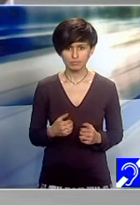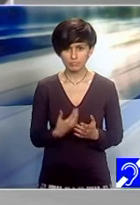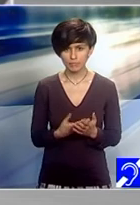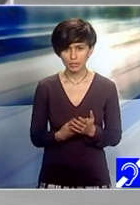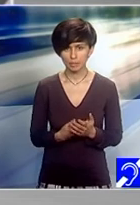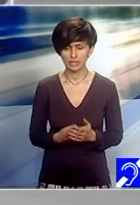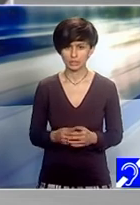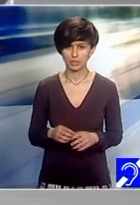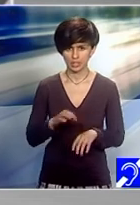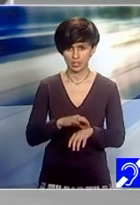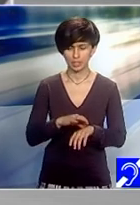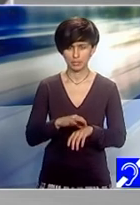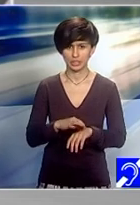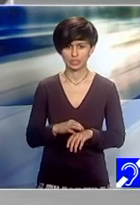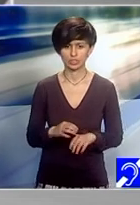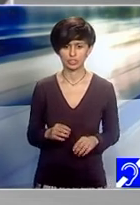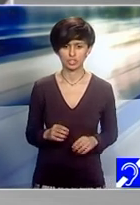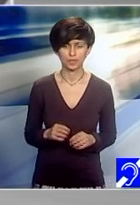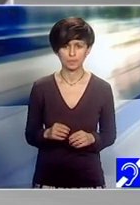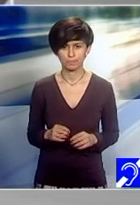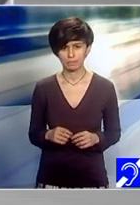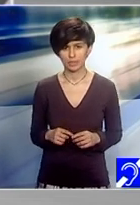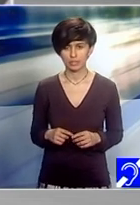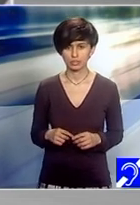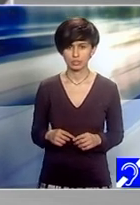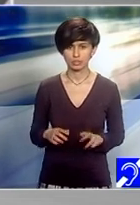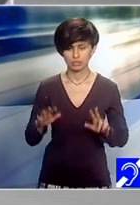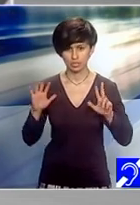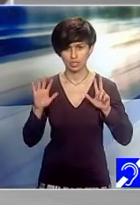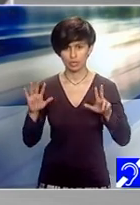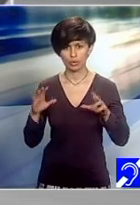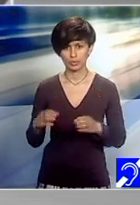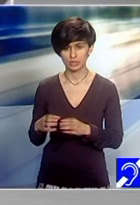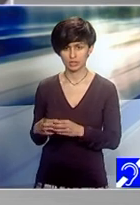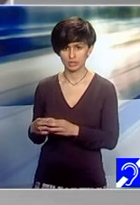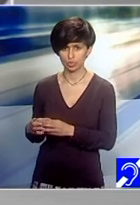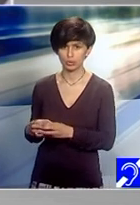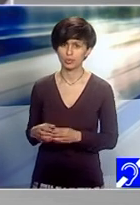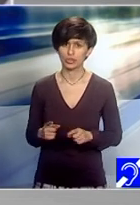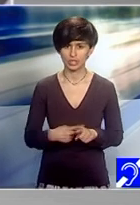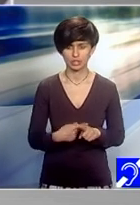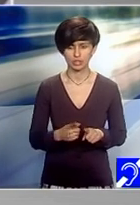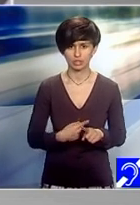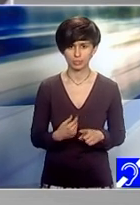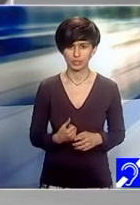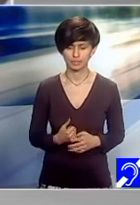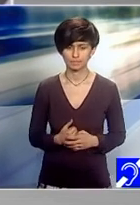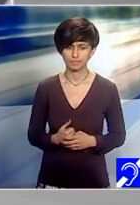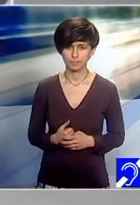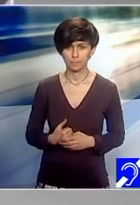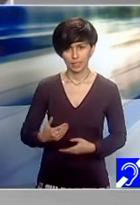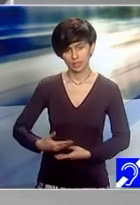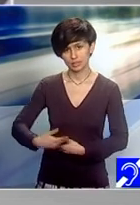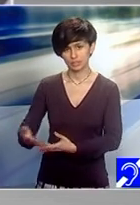medical, cât mai ales, astea sunt două, și restul de 8 în etniile respective. S-au distribuit și sunt în curs de distribuire